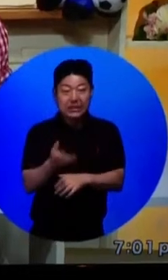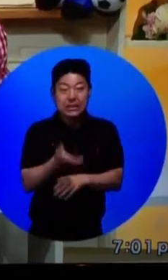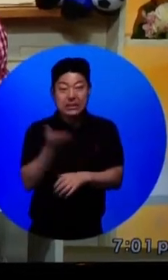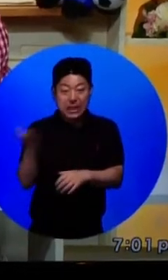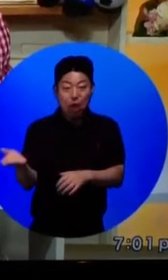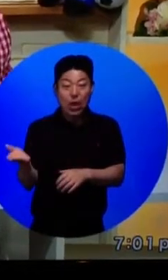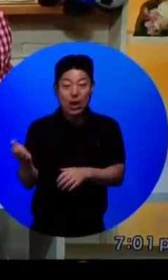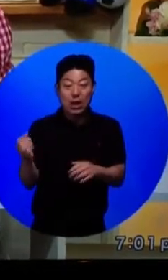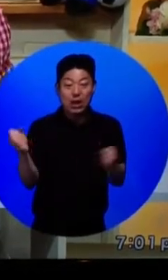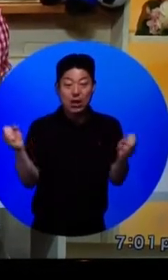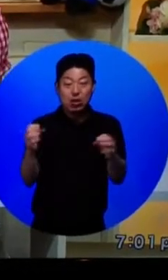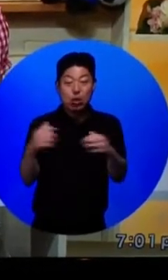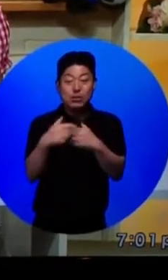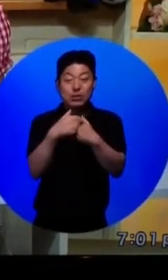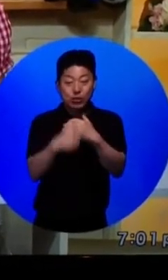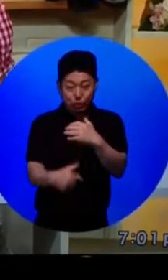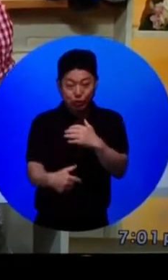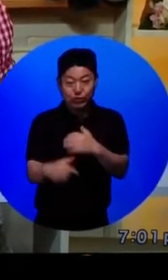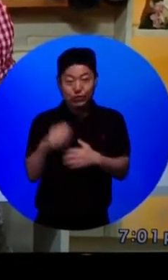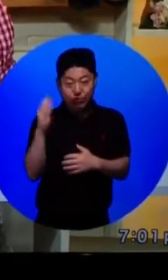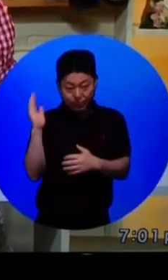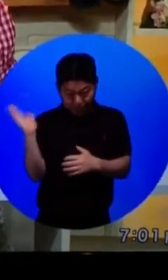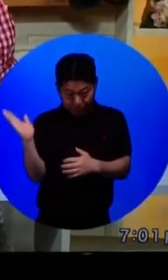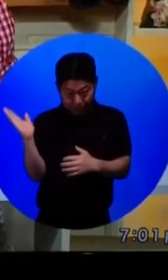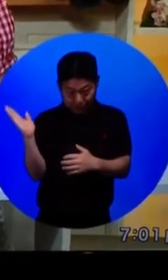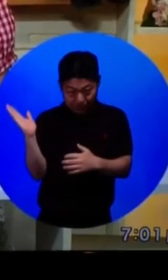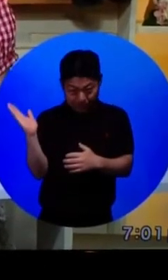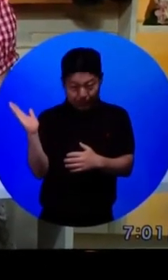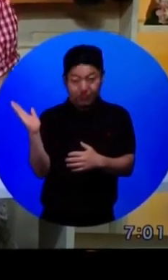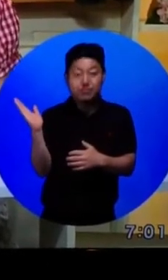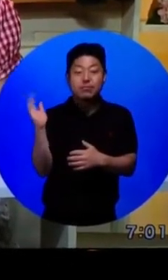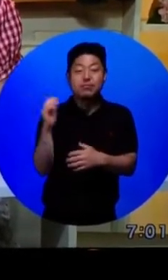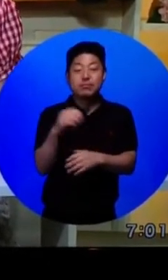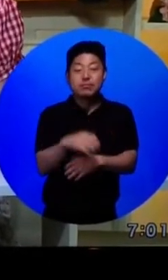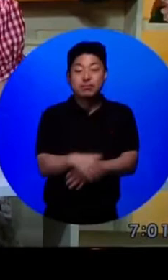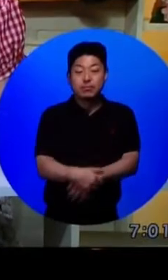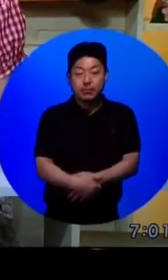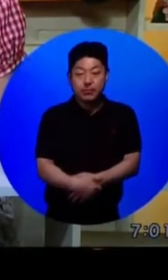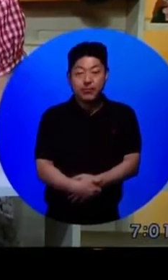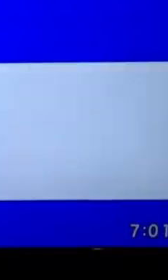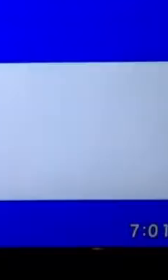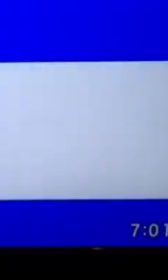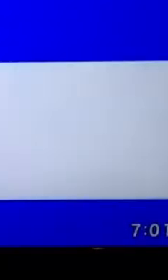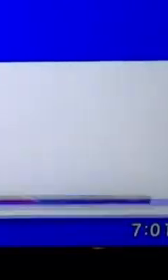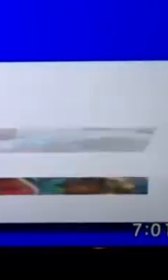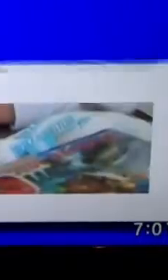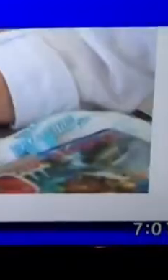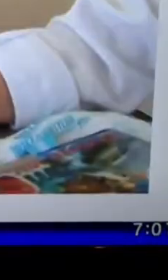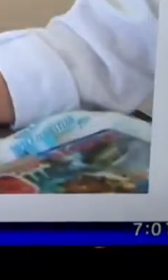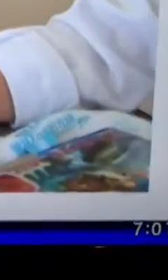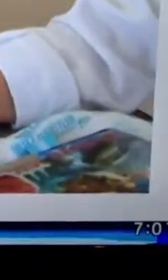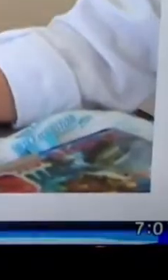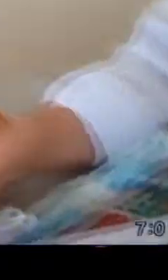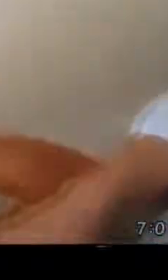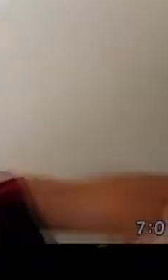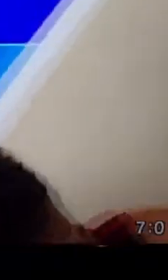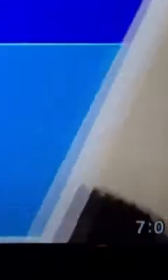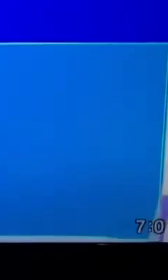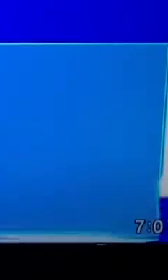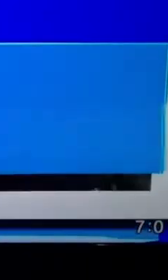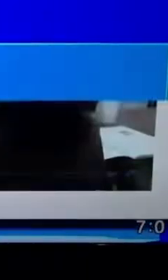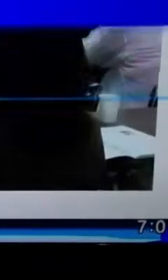参りましょう。 はい、まずは吹田市の出来事などをご紹介する吹田のトピックスです。 おこれやで、かわい